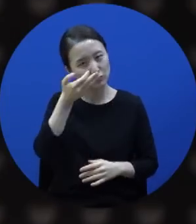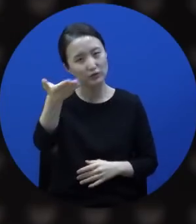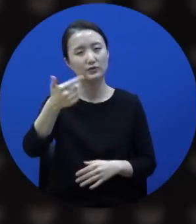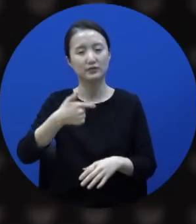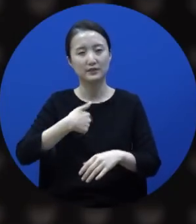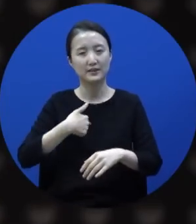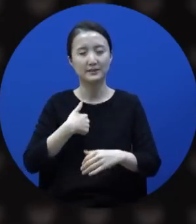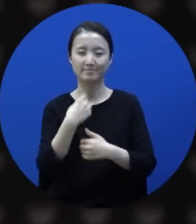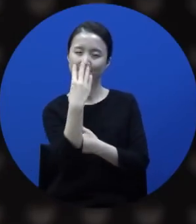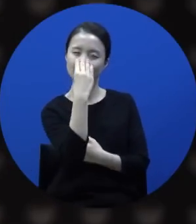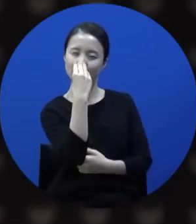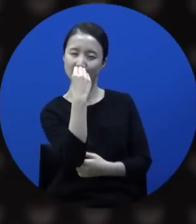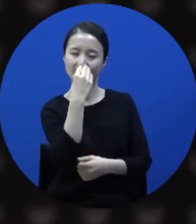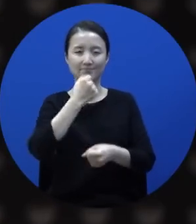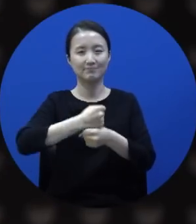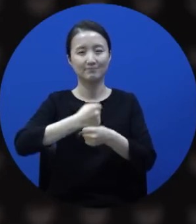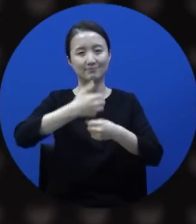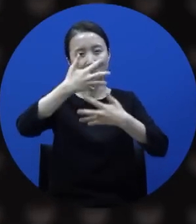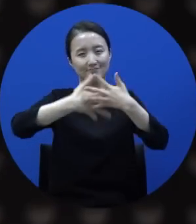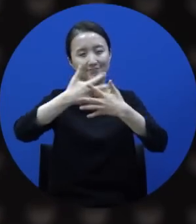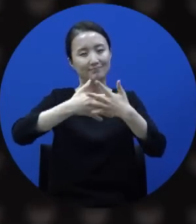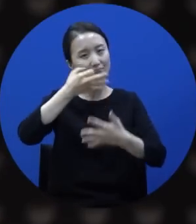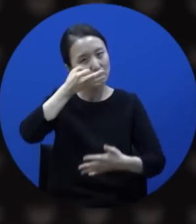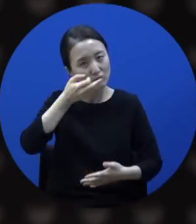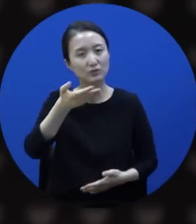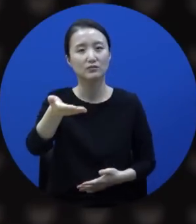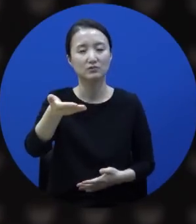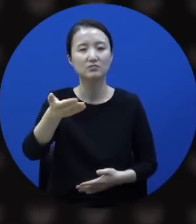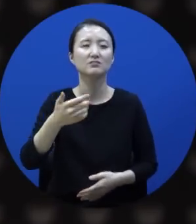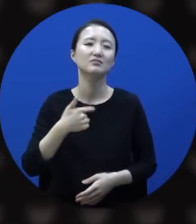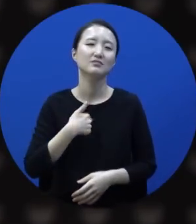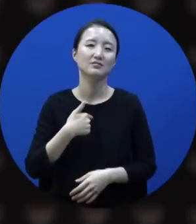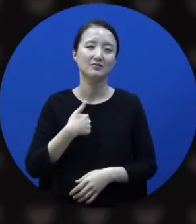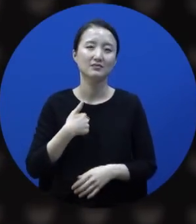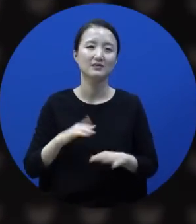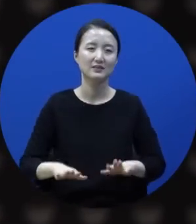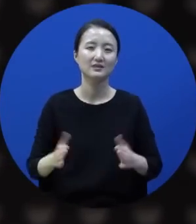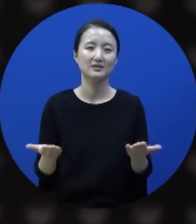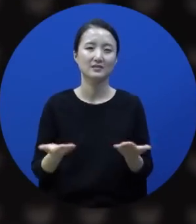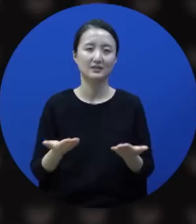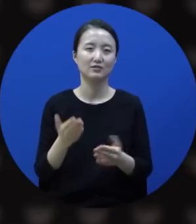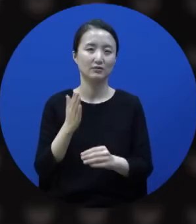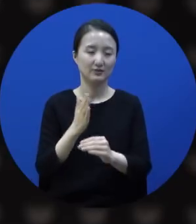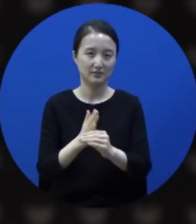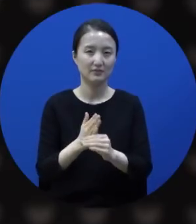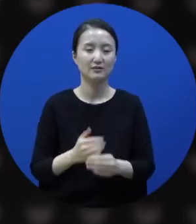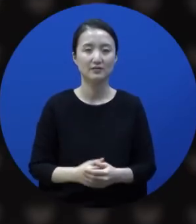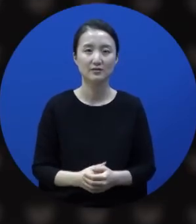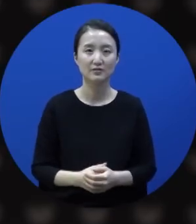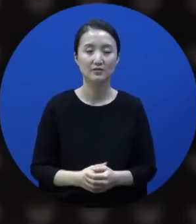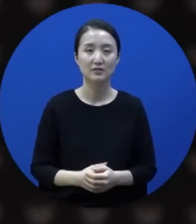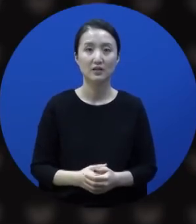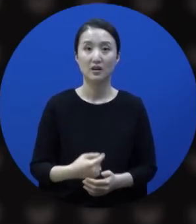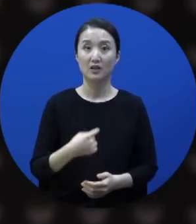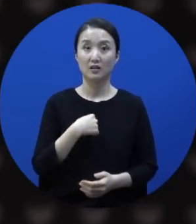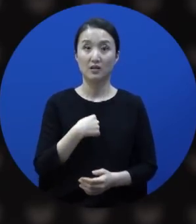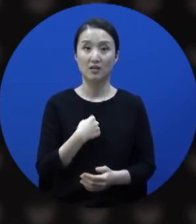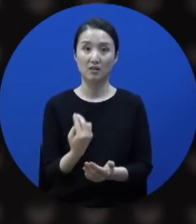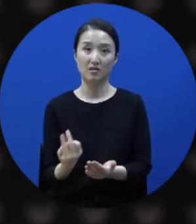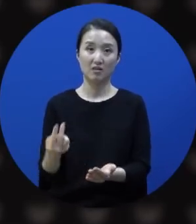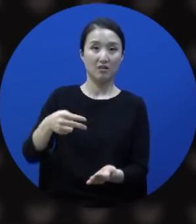너무나 신기한 거는 내가 발표 불안이고 아무도 날 써주지 않는 거예요. 당연하죠. 프로도